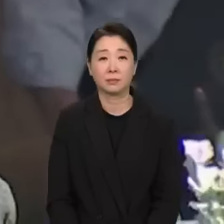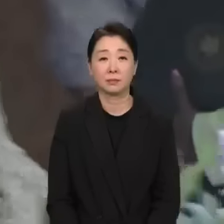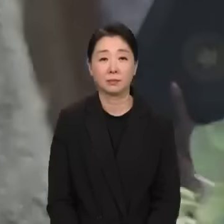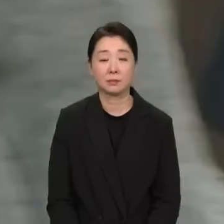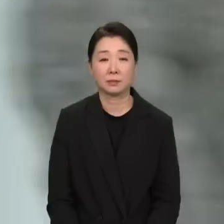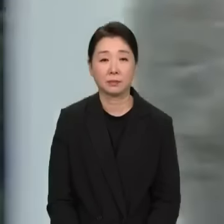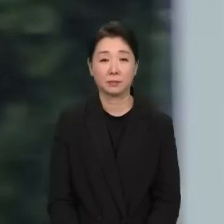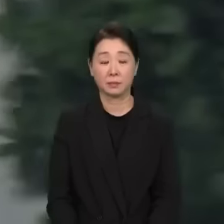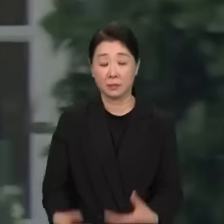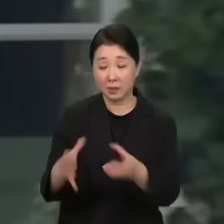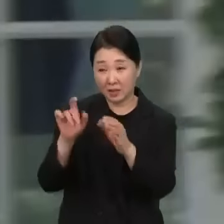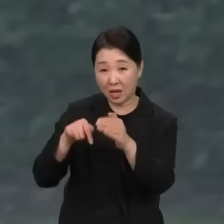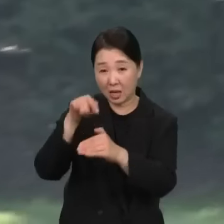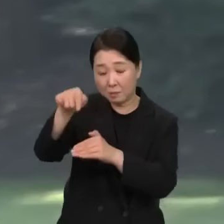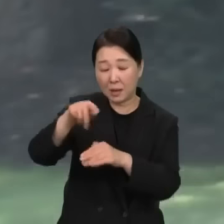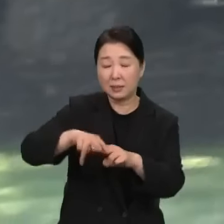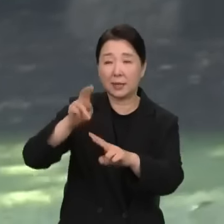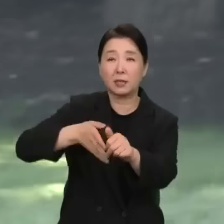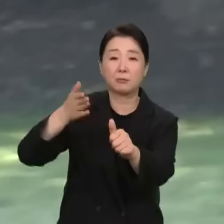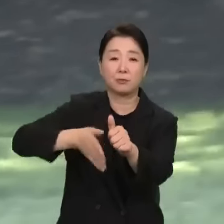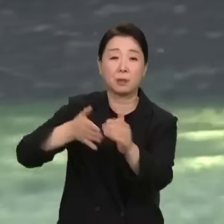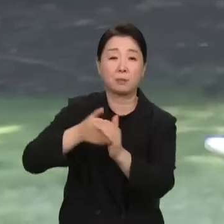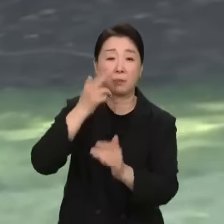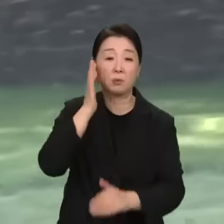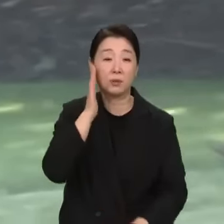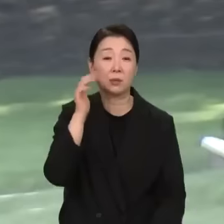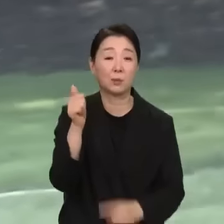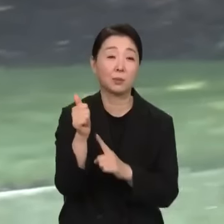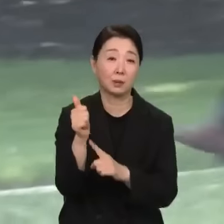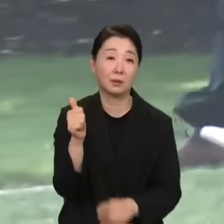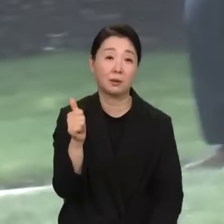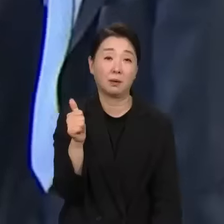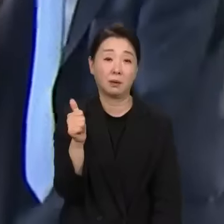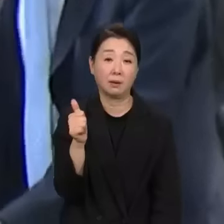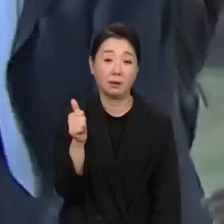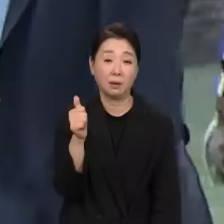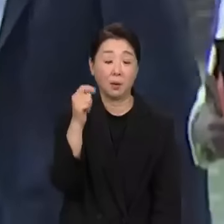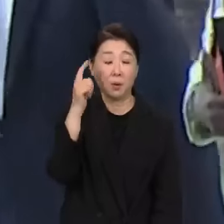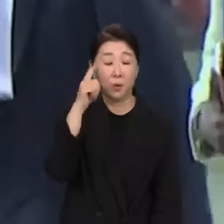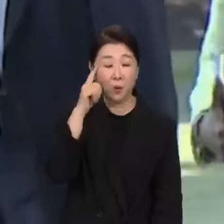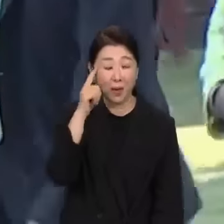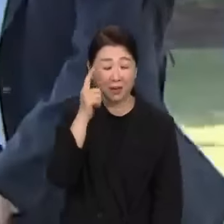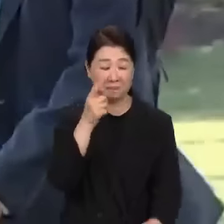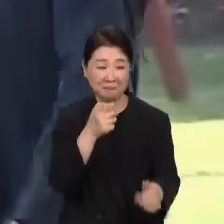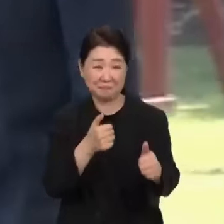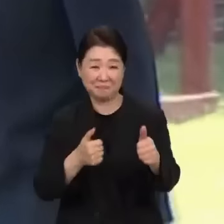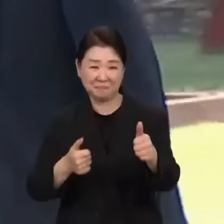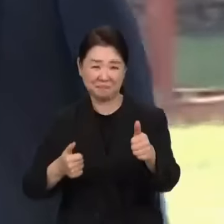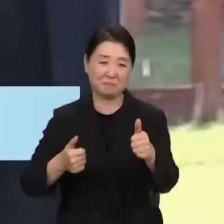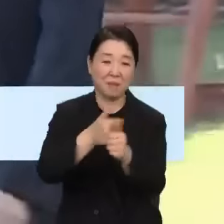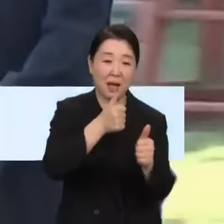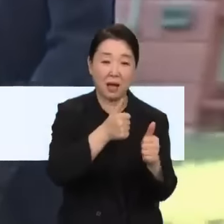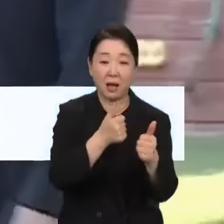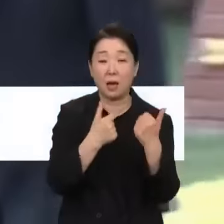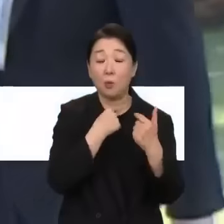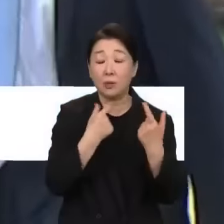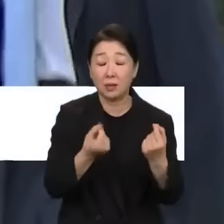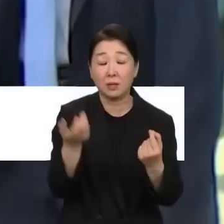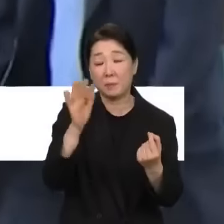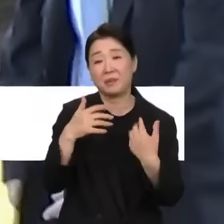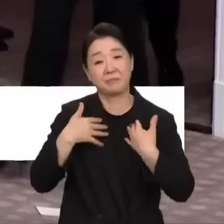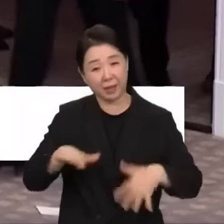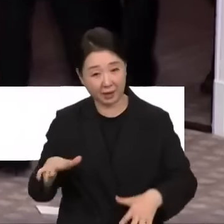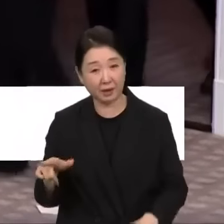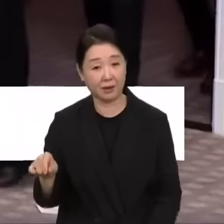당 안팎에서 거센 사퇴 요구에 시달렸던 바이든 대통령. 댐을 무너뜨릴 기세였던 거센 물줄기가 갑자기